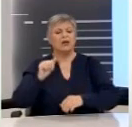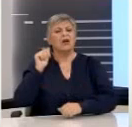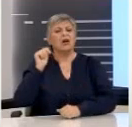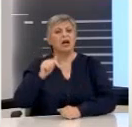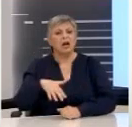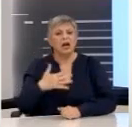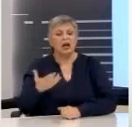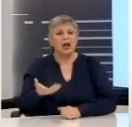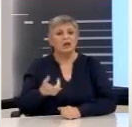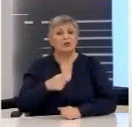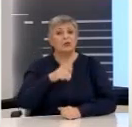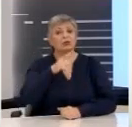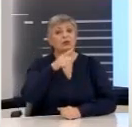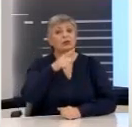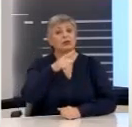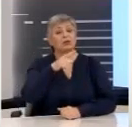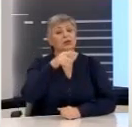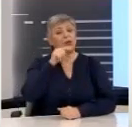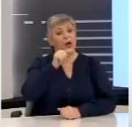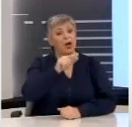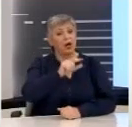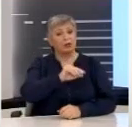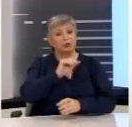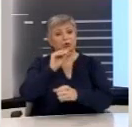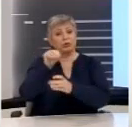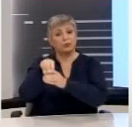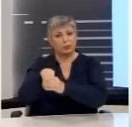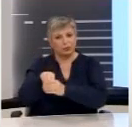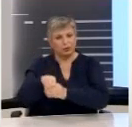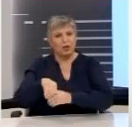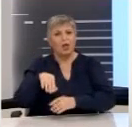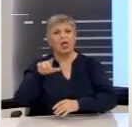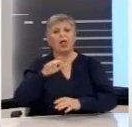να λένε ότι ο ίδιος ο Μακρόν παρεμβαίνει για την Ελντοράντο.